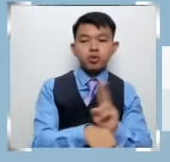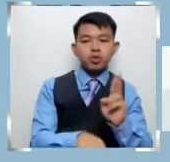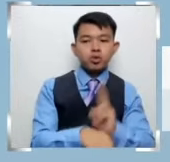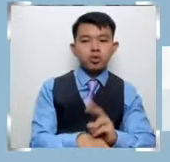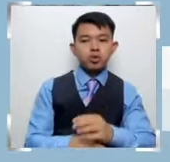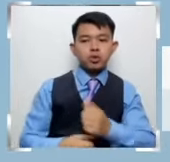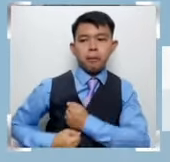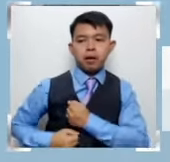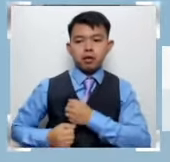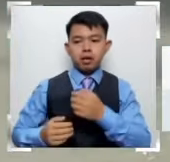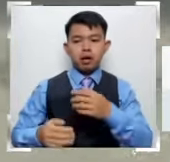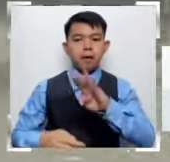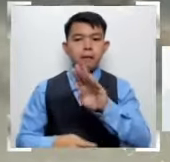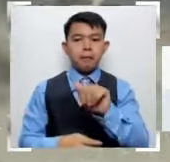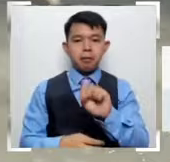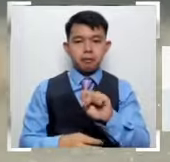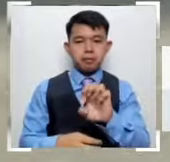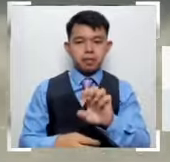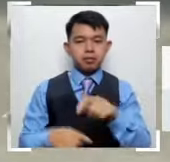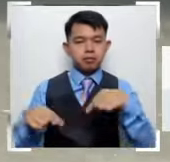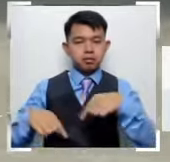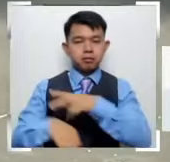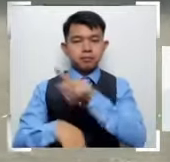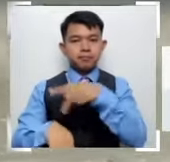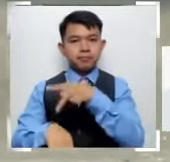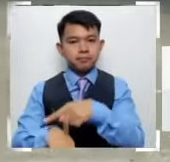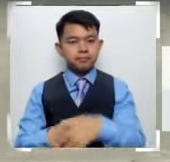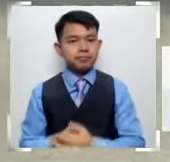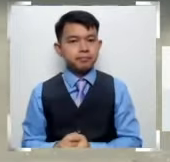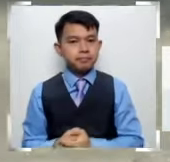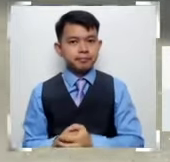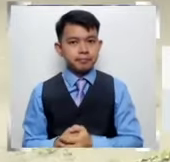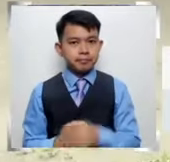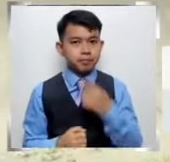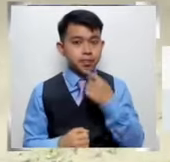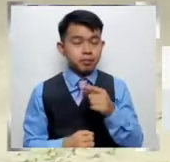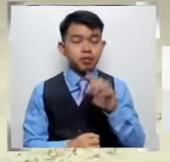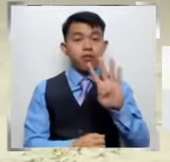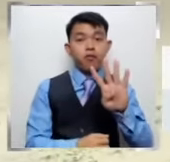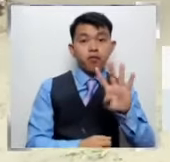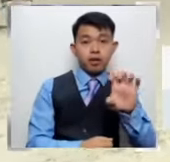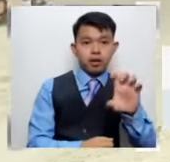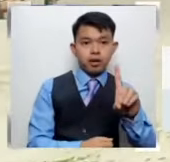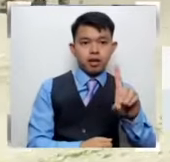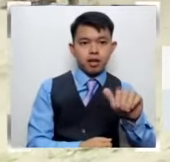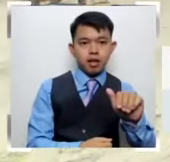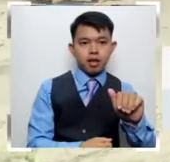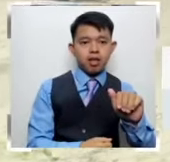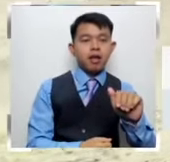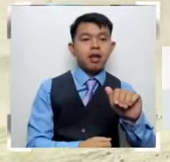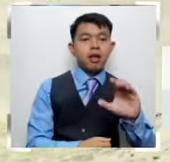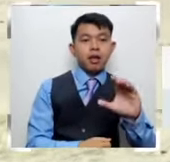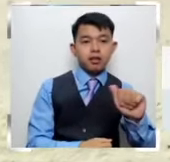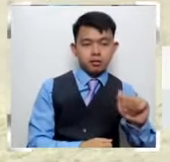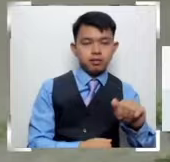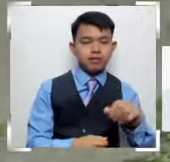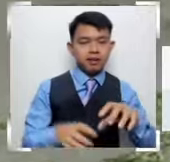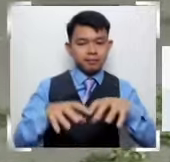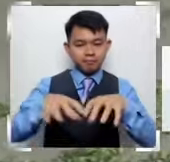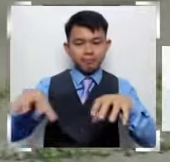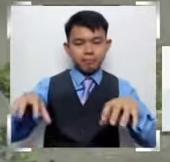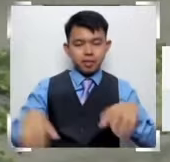bansa. Ayon sa Palasyo, gagamitin ang apat na bagong EDCA site para sa humanitarian at relief operations sa panahon ng